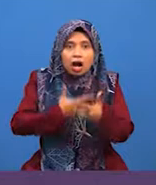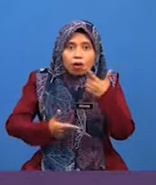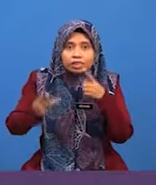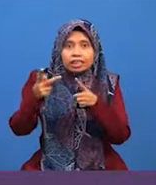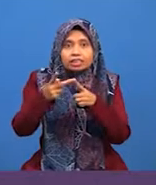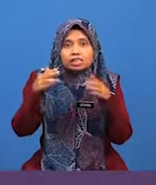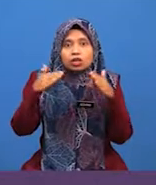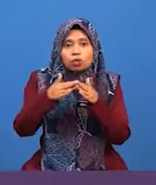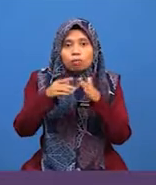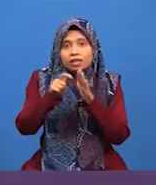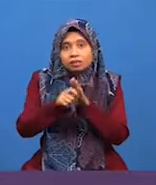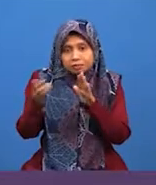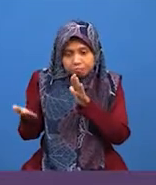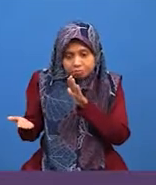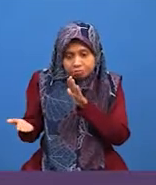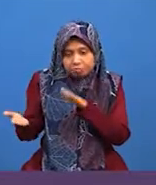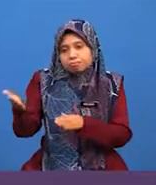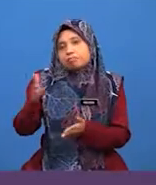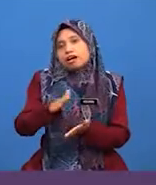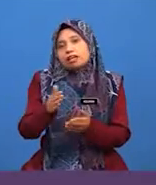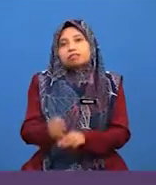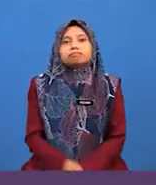lawatan ke rumah terbalik.